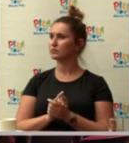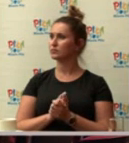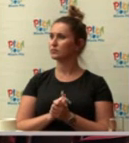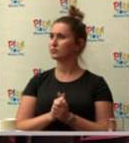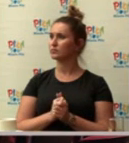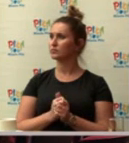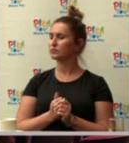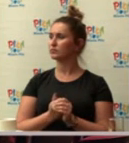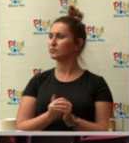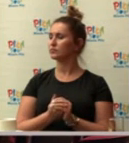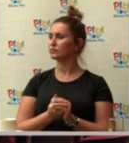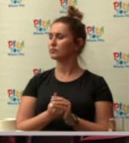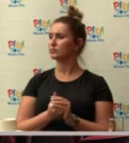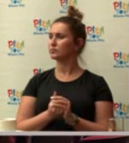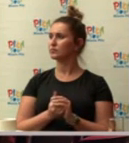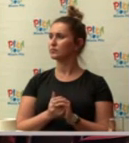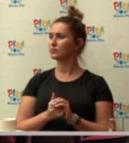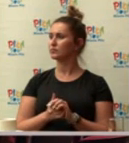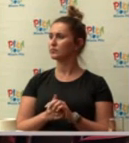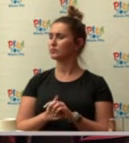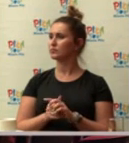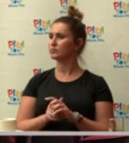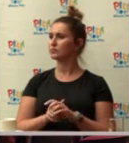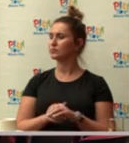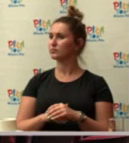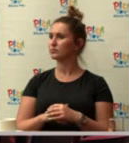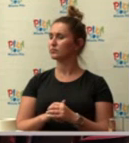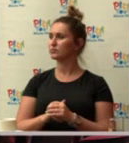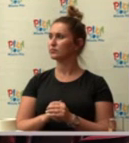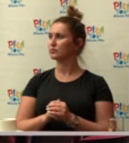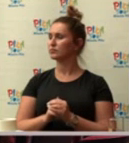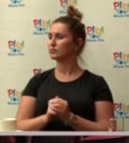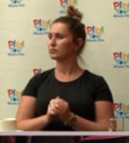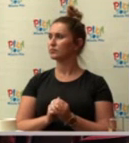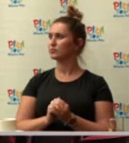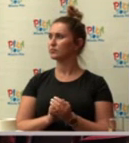dokładnie, czy przypadkiem we wtorek rano Altwater nie będzie tego zabierał.